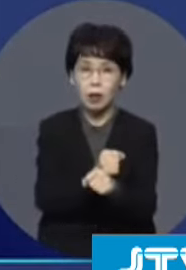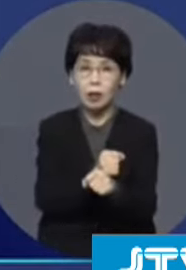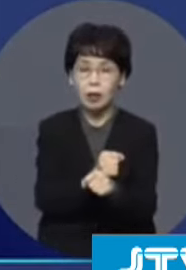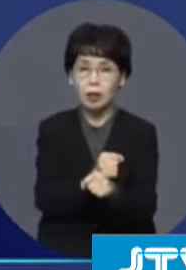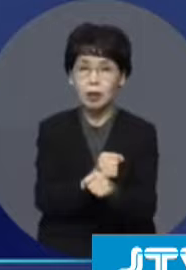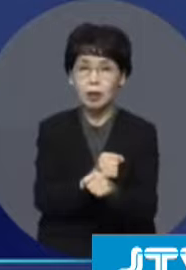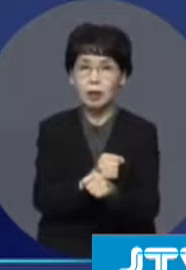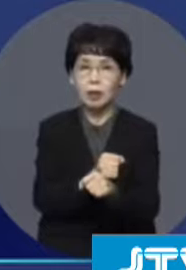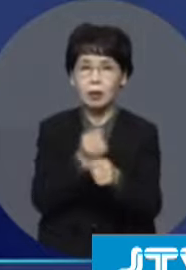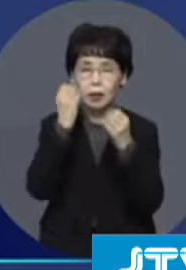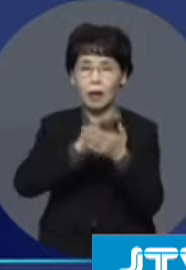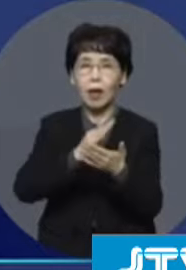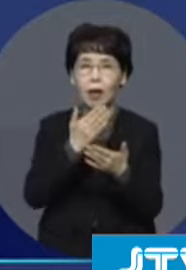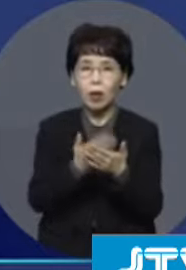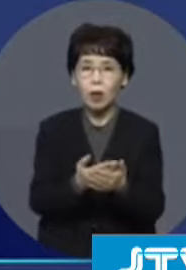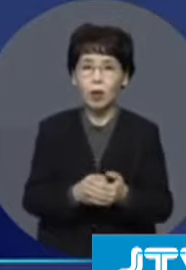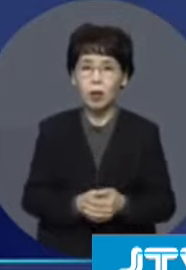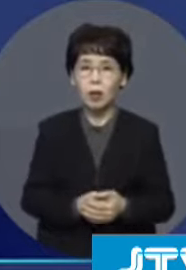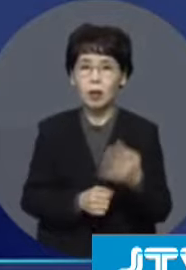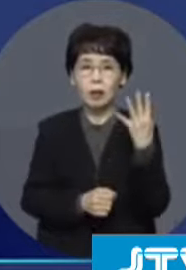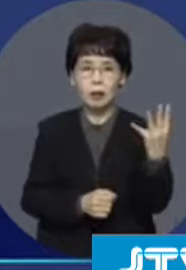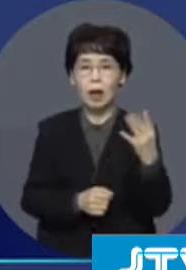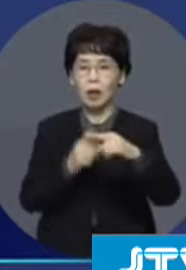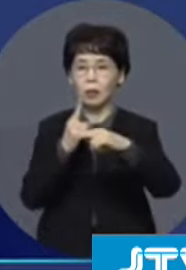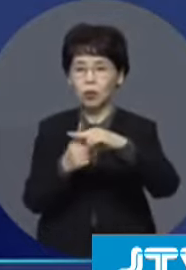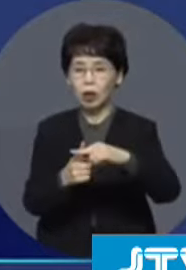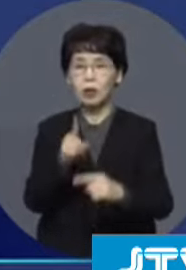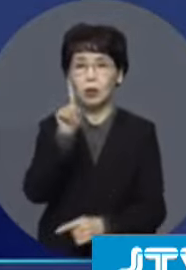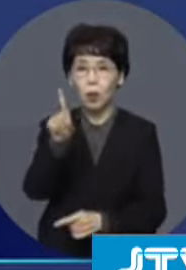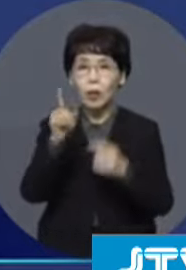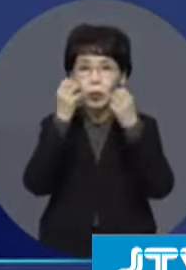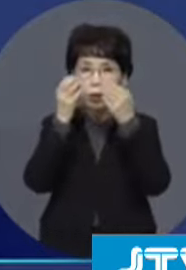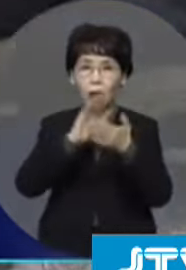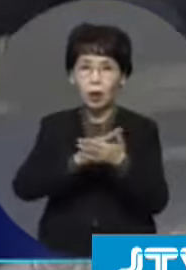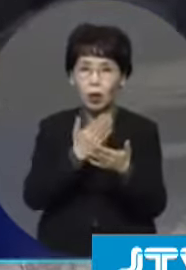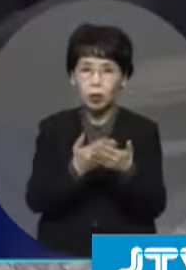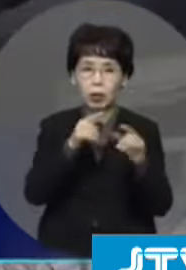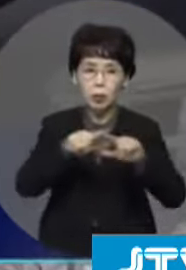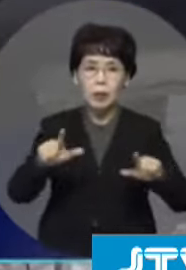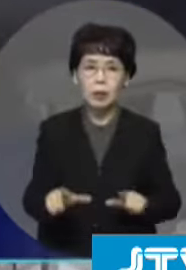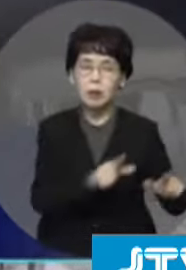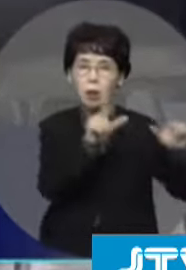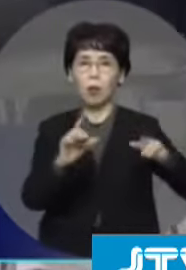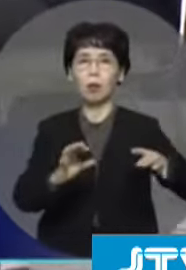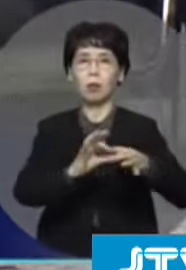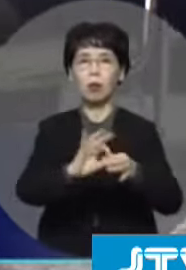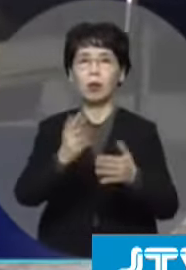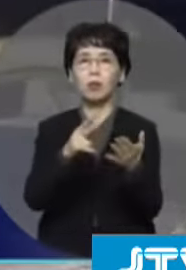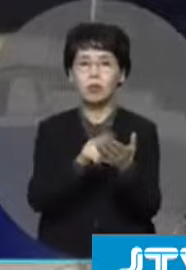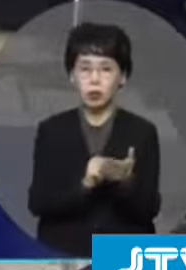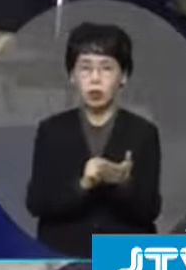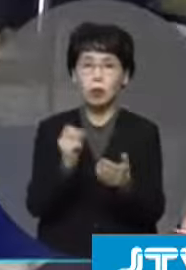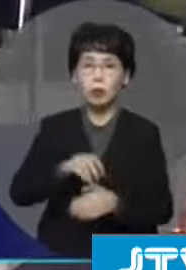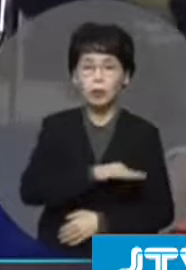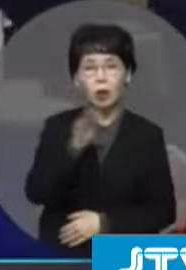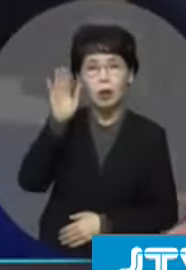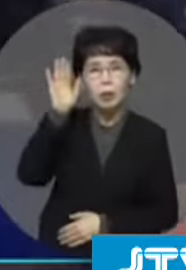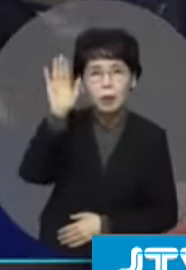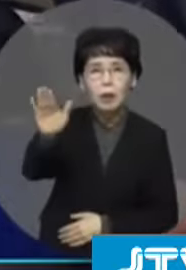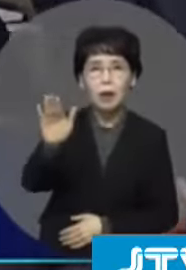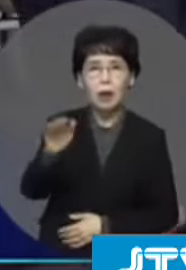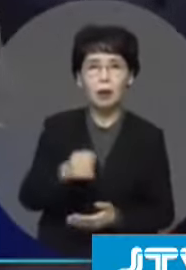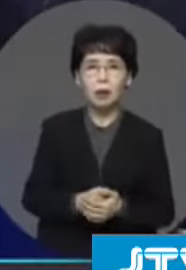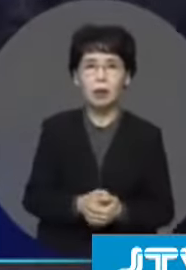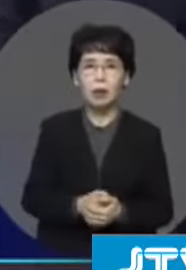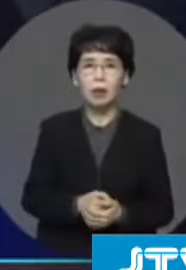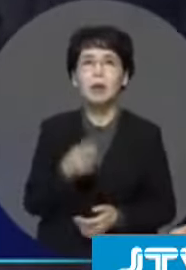저출생을 위한 개혁, 즉 4+1 개혁은 민생과 직결된 겁니다. 또 우리의 미래를 지키는